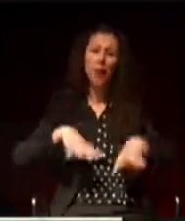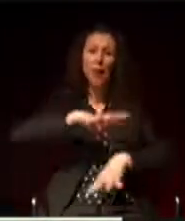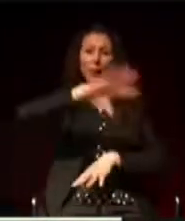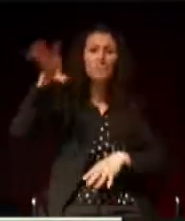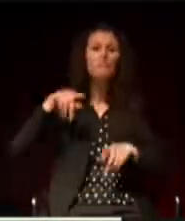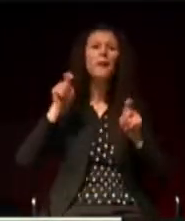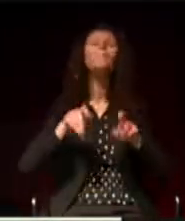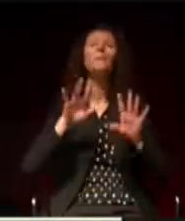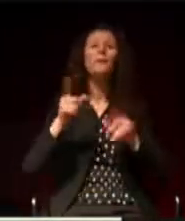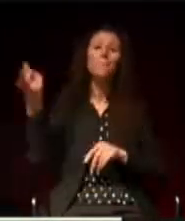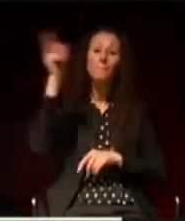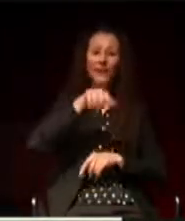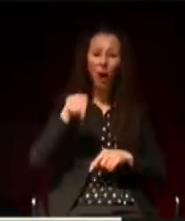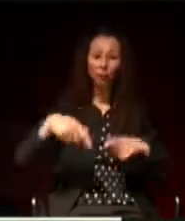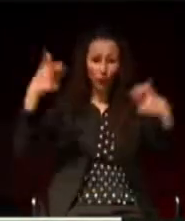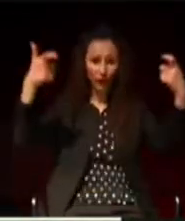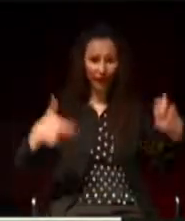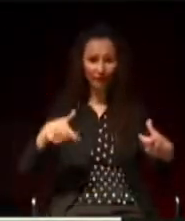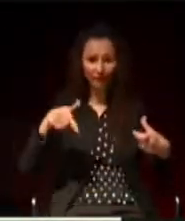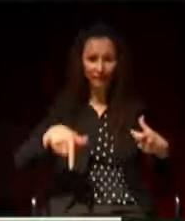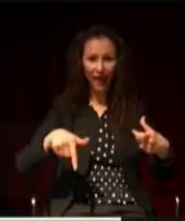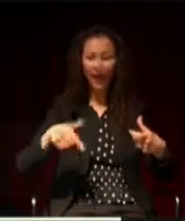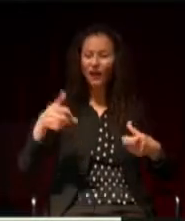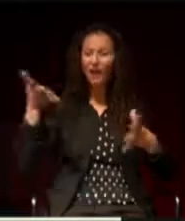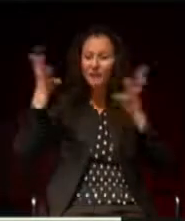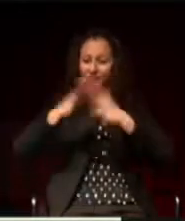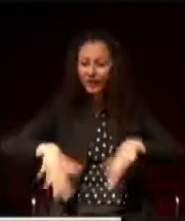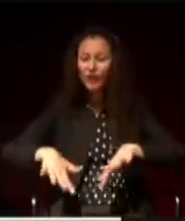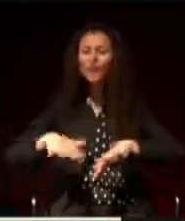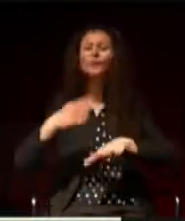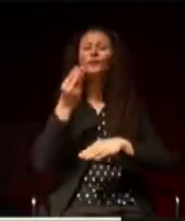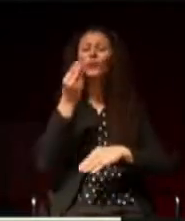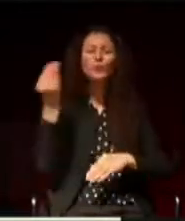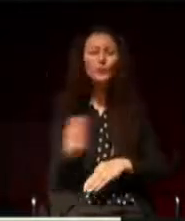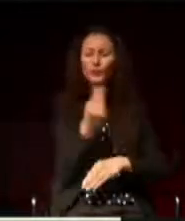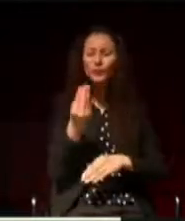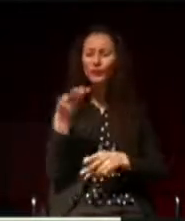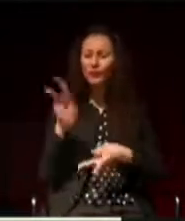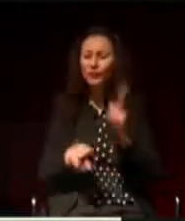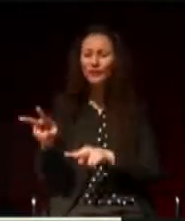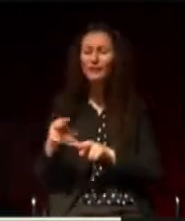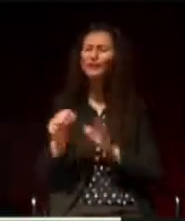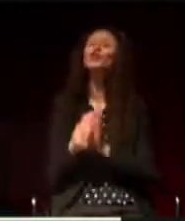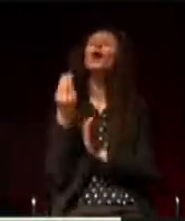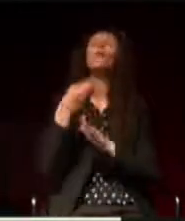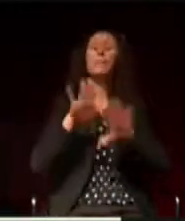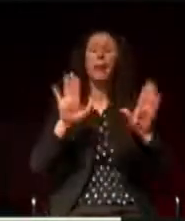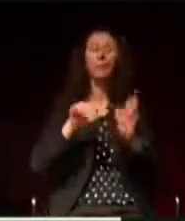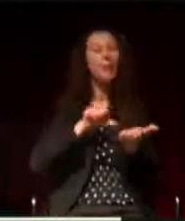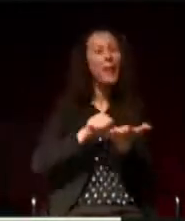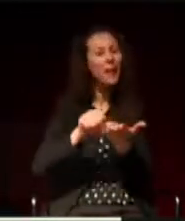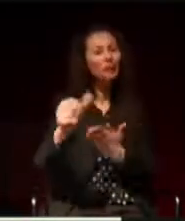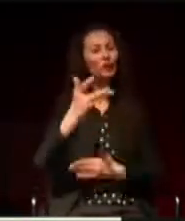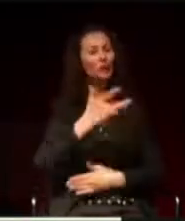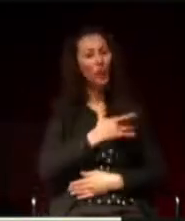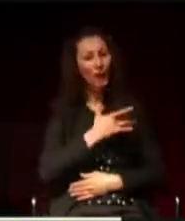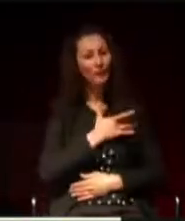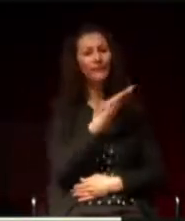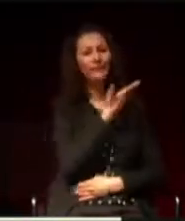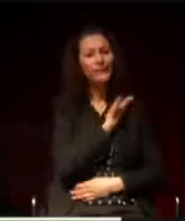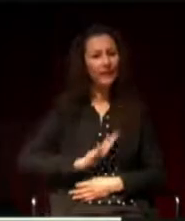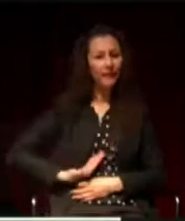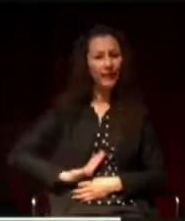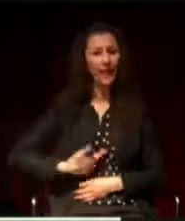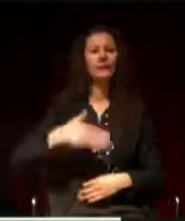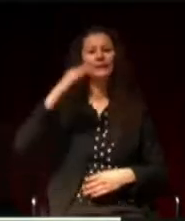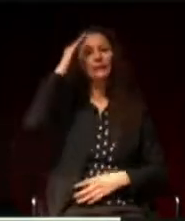yapmayalım. Bir daha bu kentte göçüklerde küçücük bedenler çıkarmayalım. Hepinizi yürekten